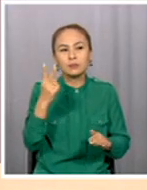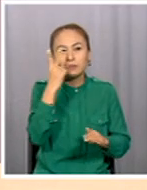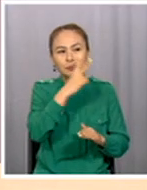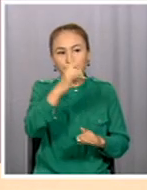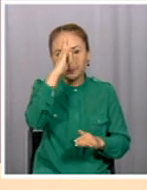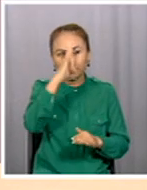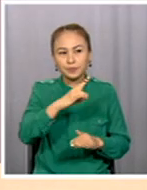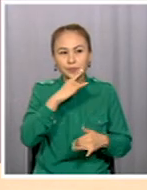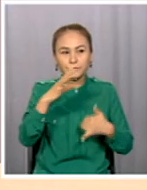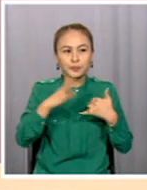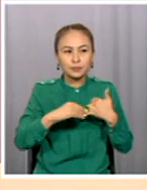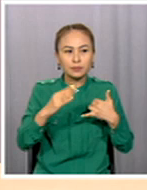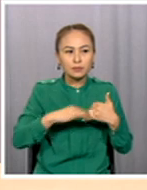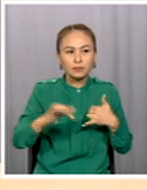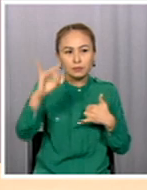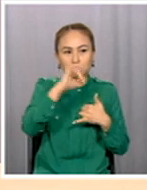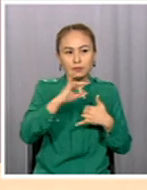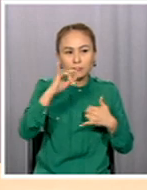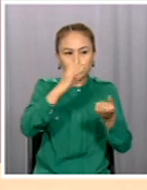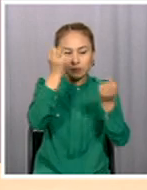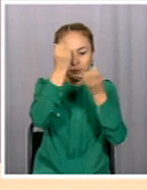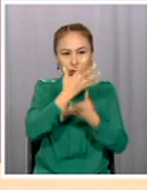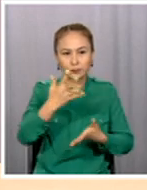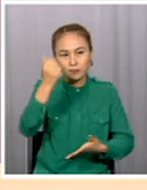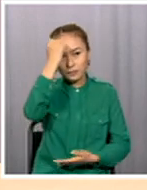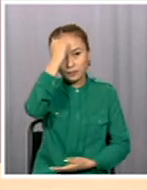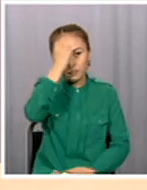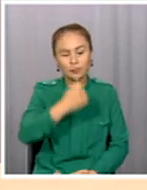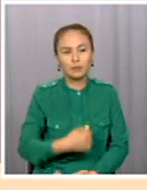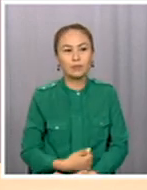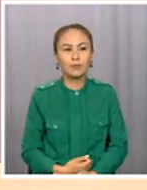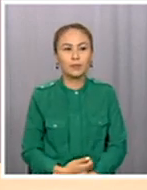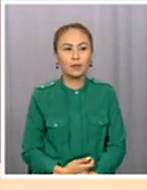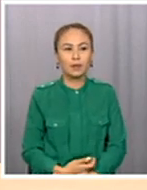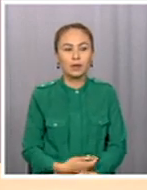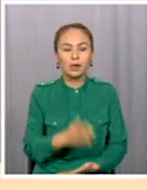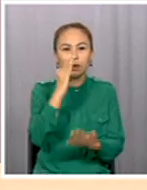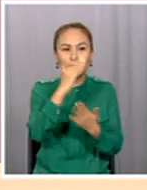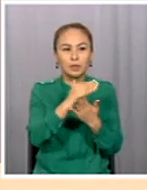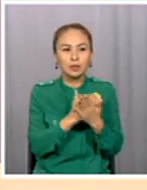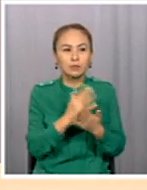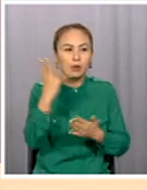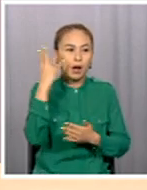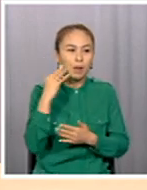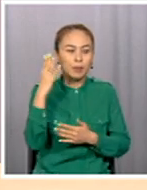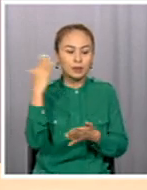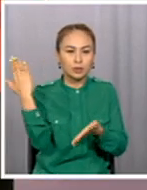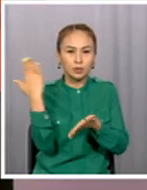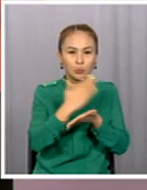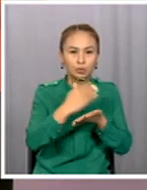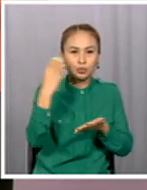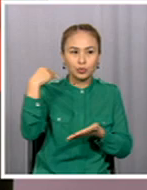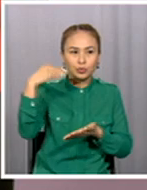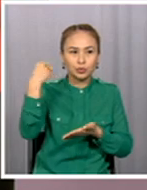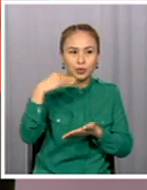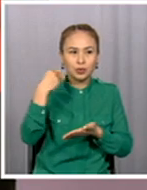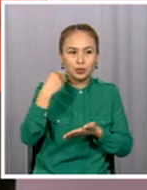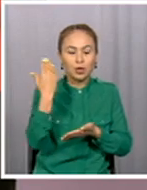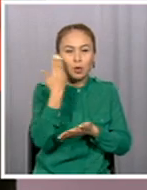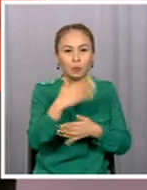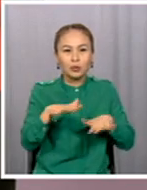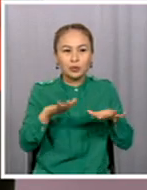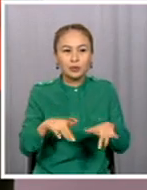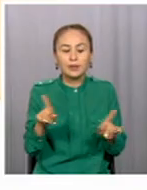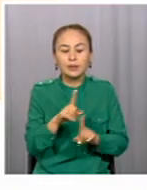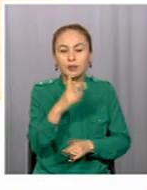Қазақстан жеріндегі тарихи және мәдени ескерткіштер. Бағытымыз Алматыдан Түркістанға дейін. Ол жерлерден